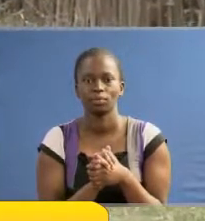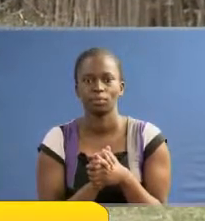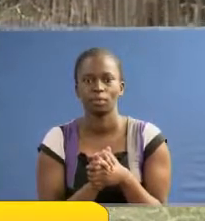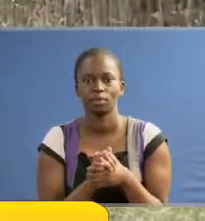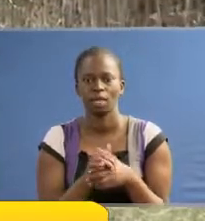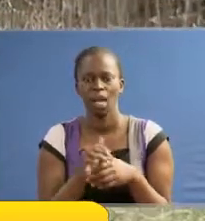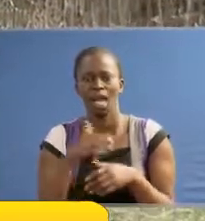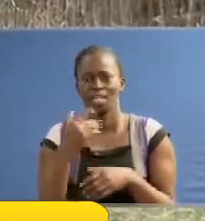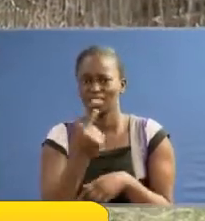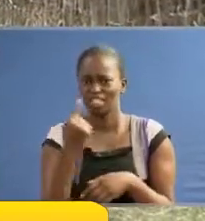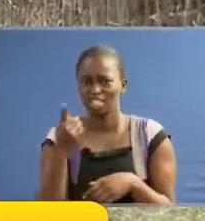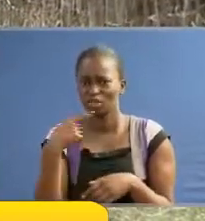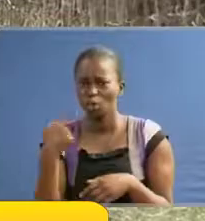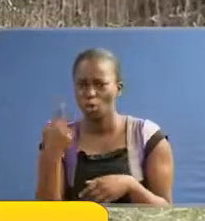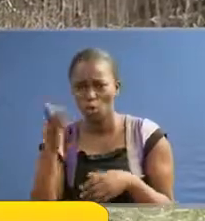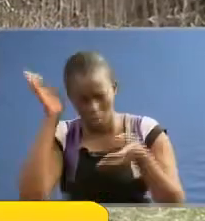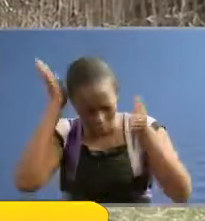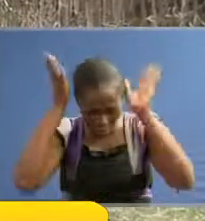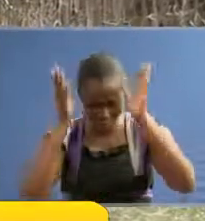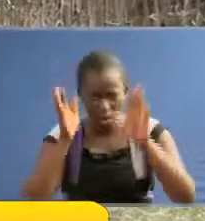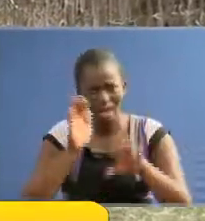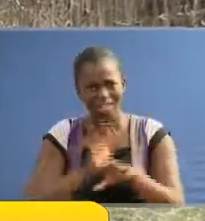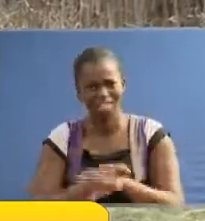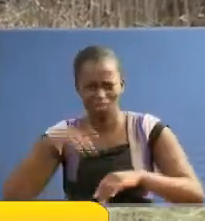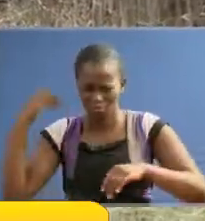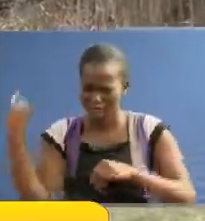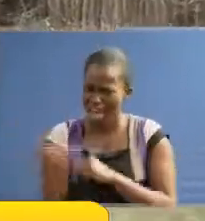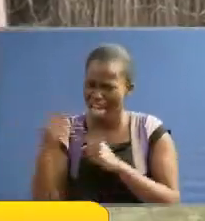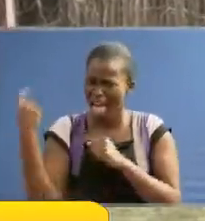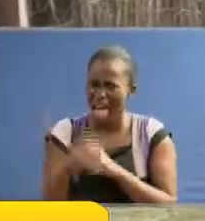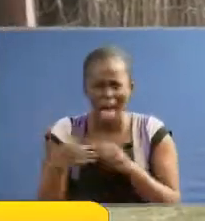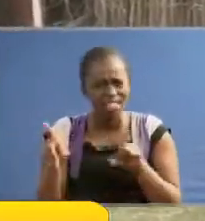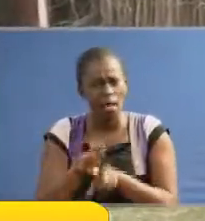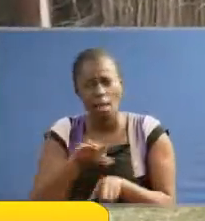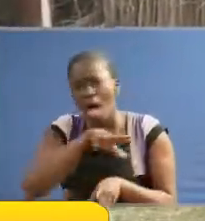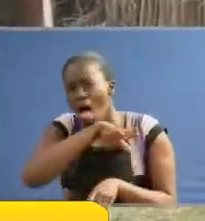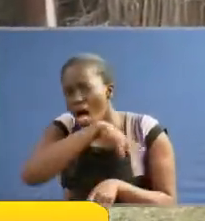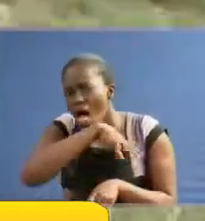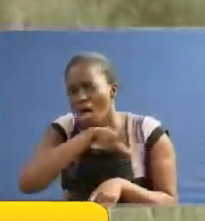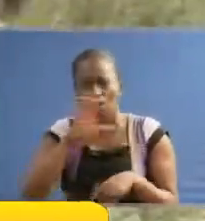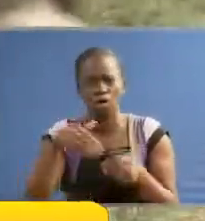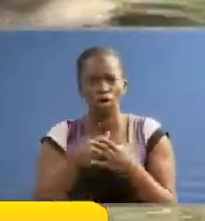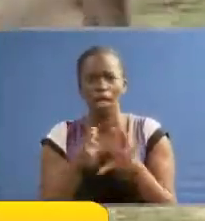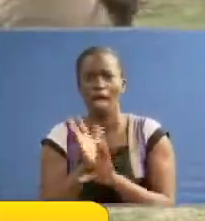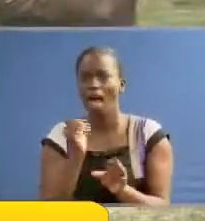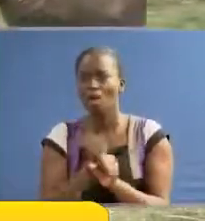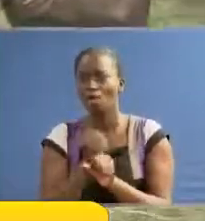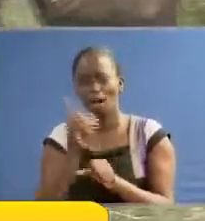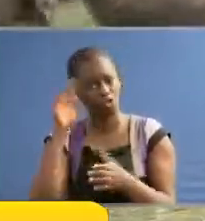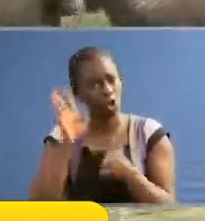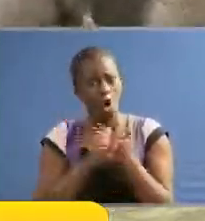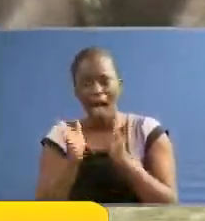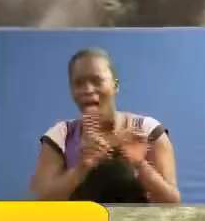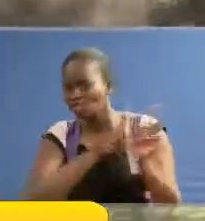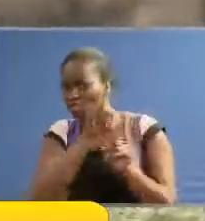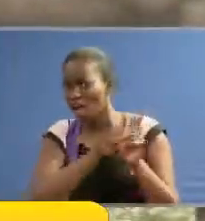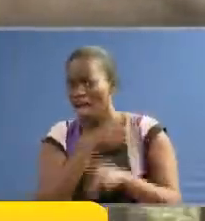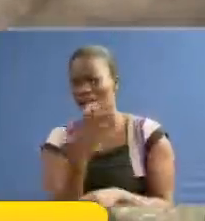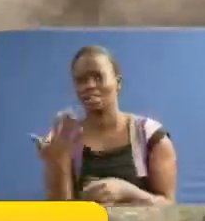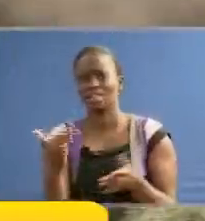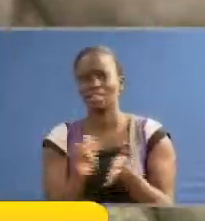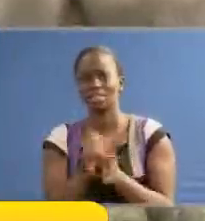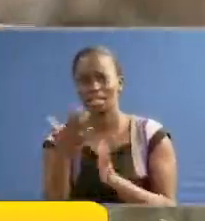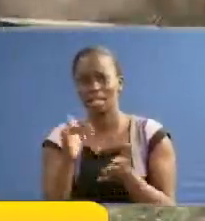Mara kwa mara punda huonekana akipata kichapo cha mbwa ili kufanya hima katika kazi za kusafirisha bidhaa, jambo